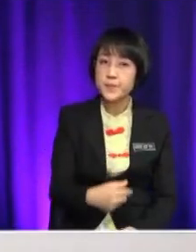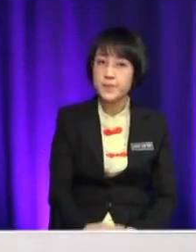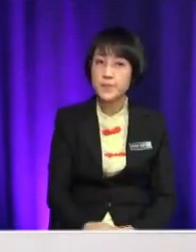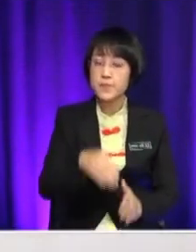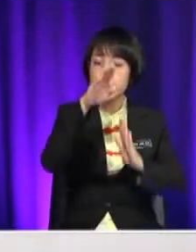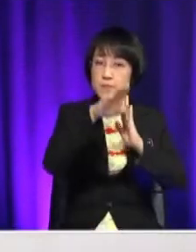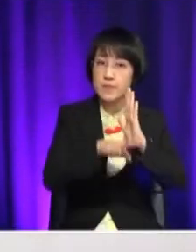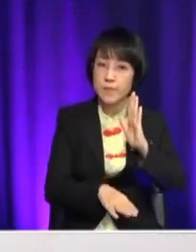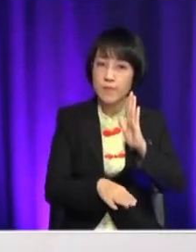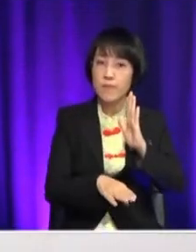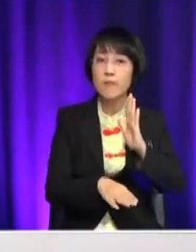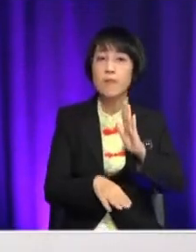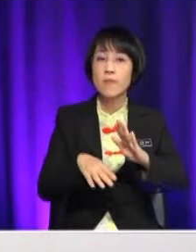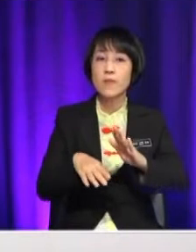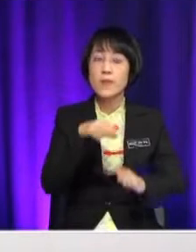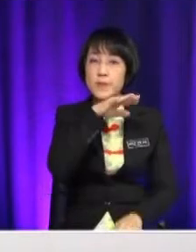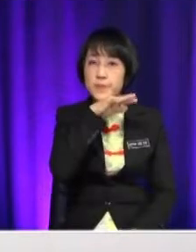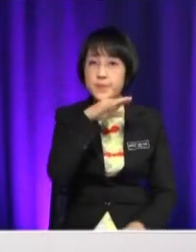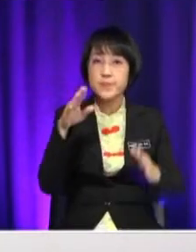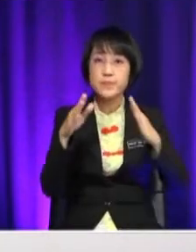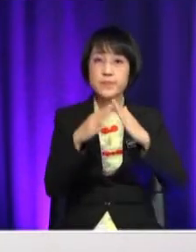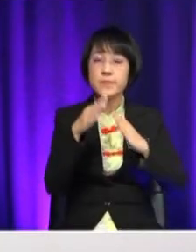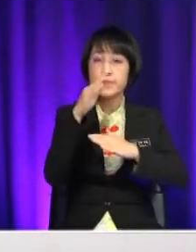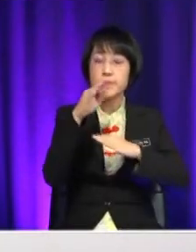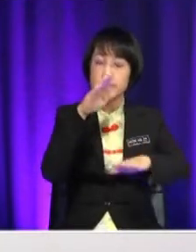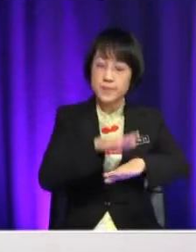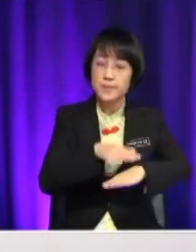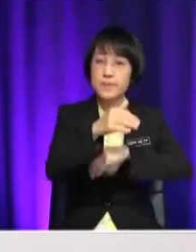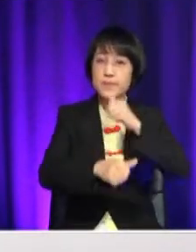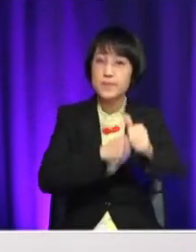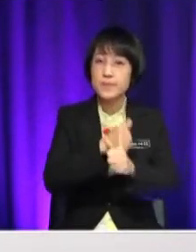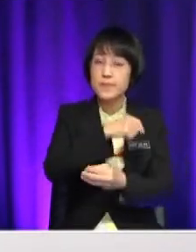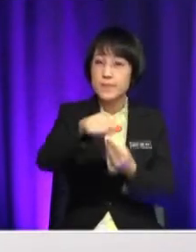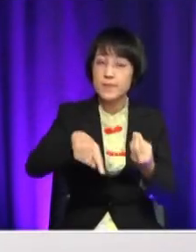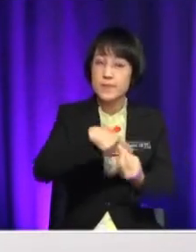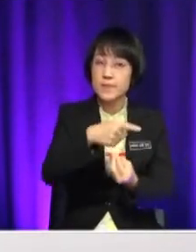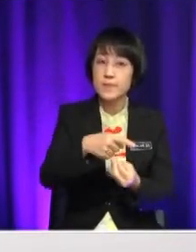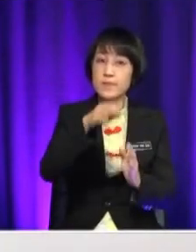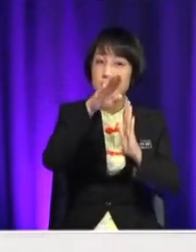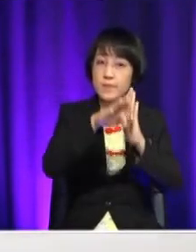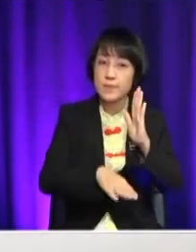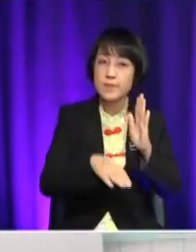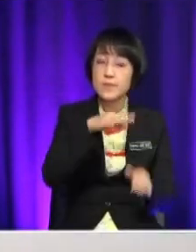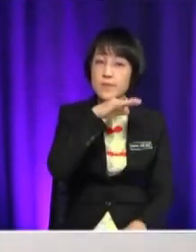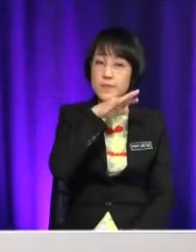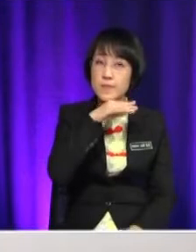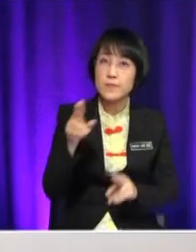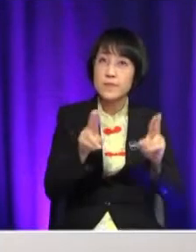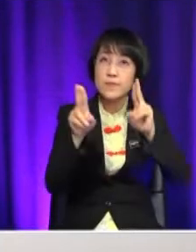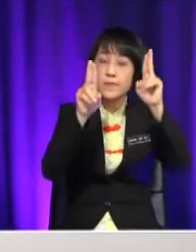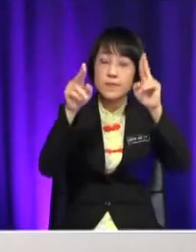mengurangkan impak kepada alam sekitar. Contohnya, dapat mengurangkan pencemaran udara dan kesan rumah